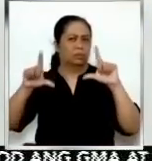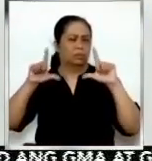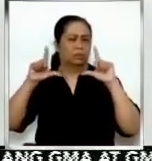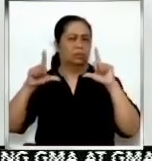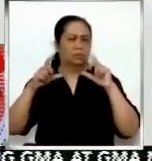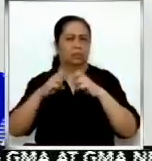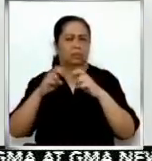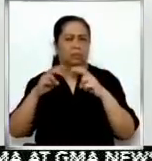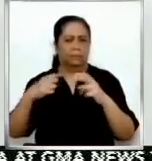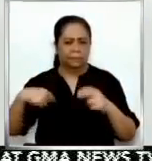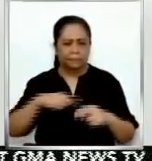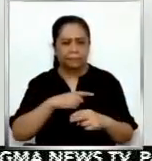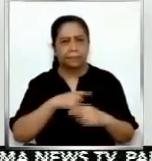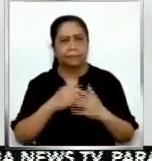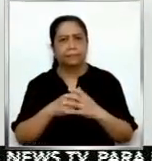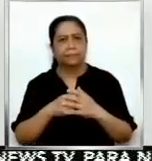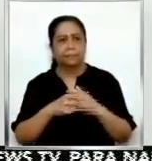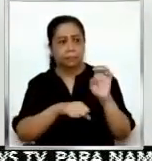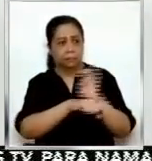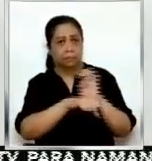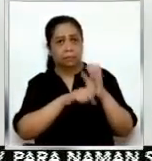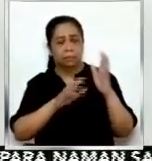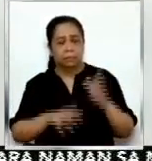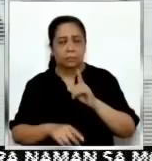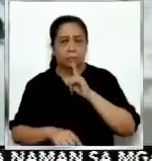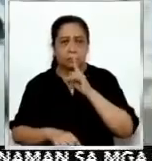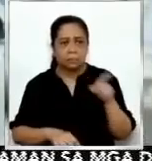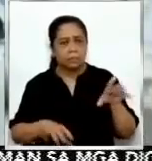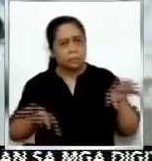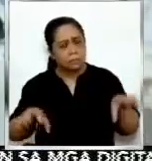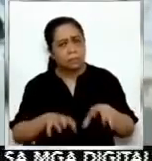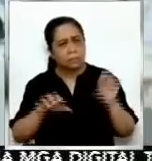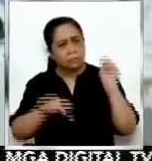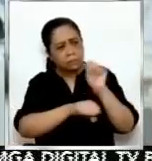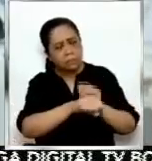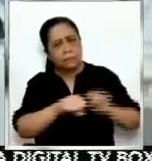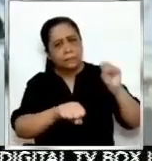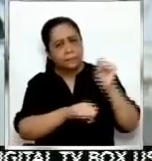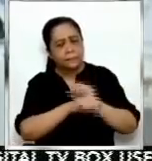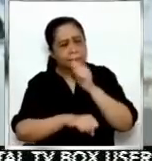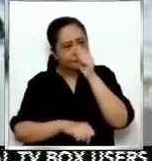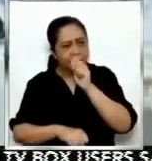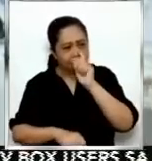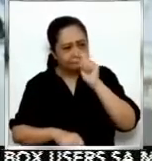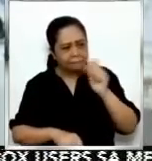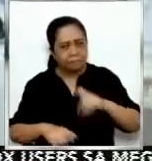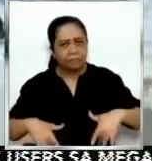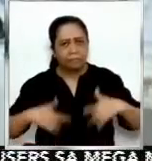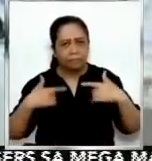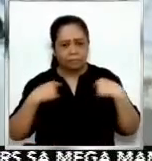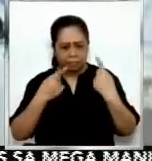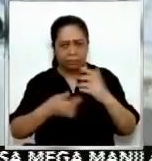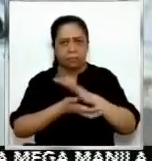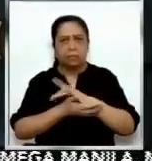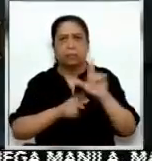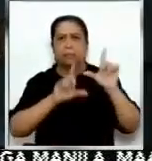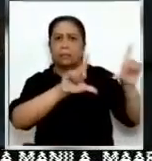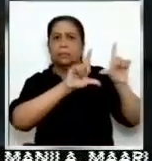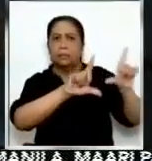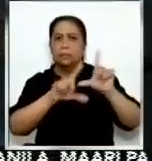our employees na talaga namang hirap na hirap, isinugal ang buhay nila sa panahon ng pandemya, inupakan pa din